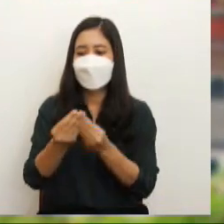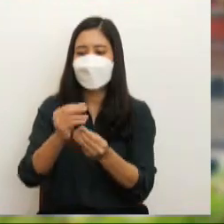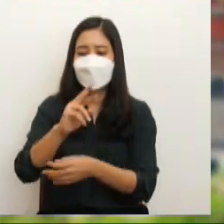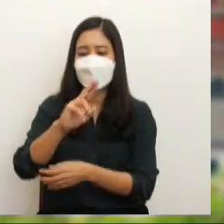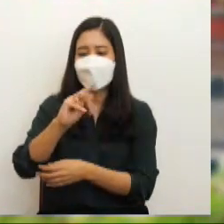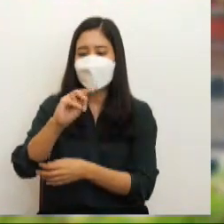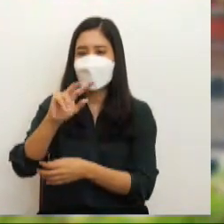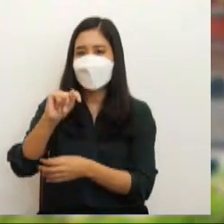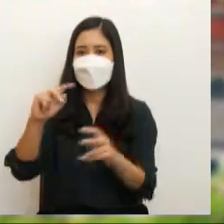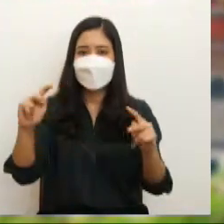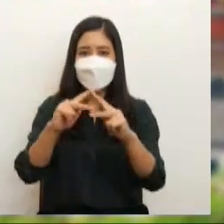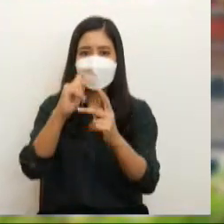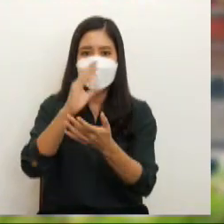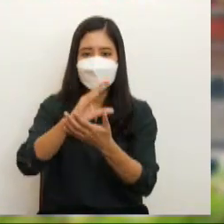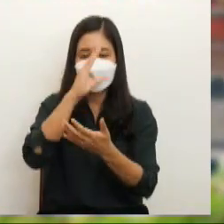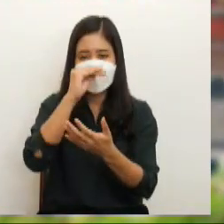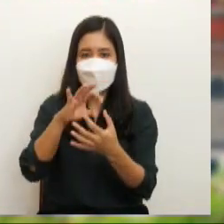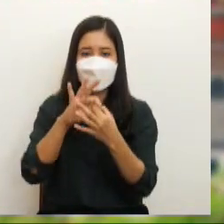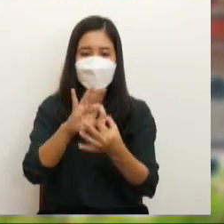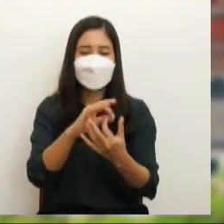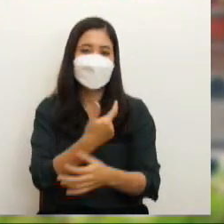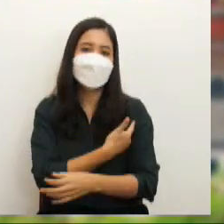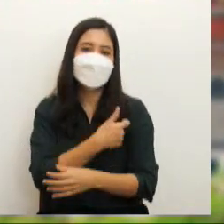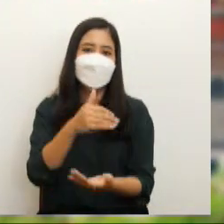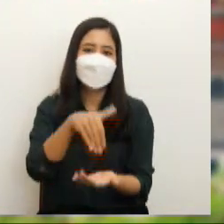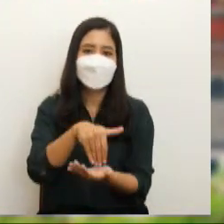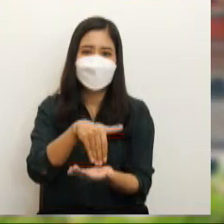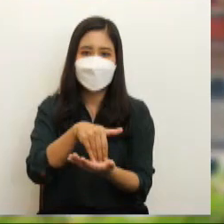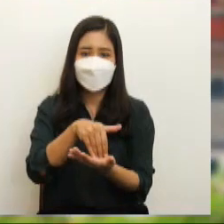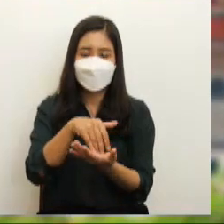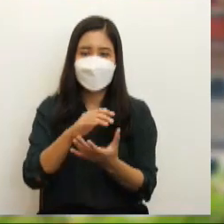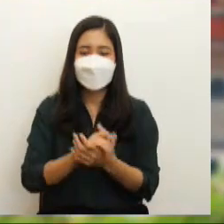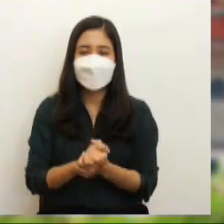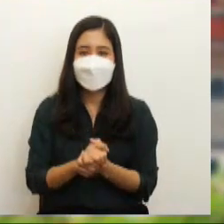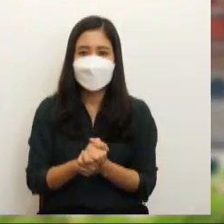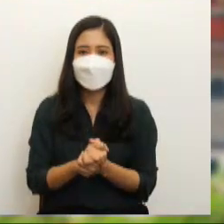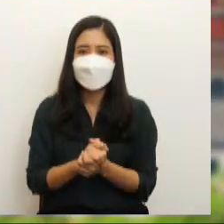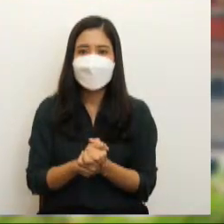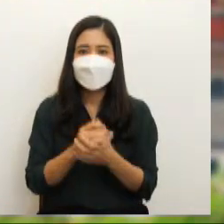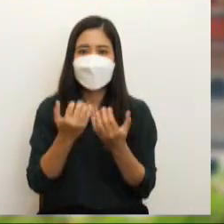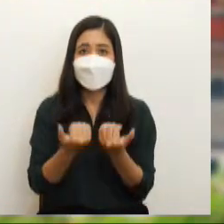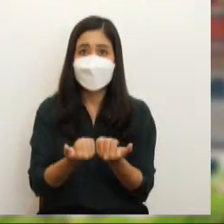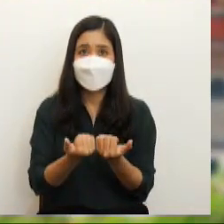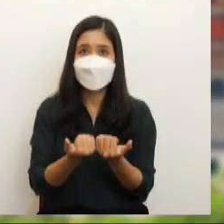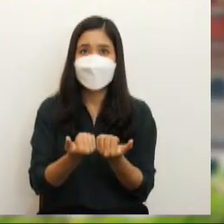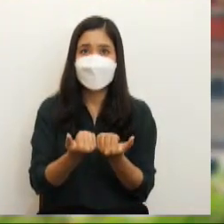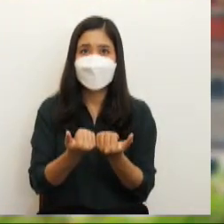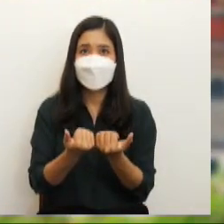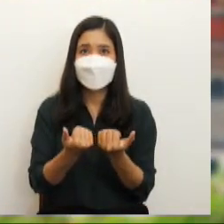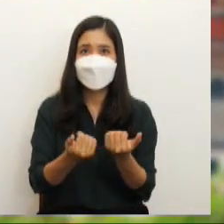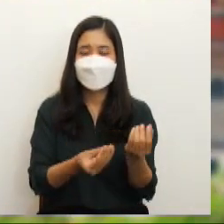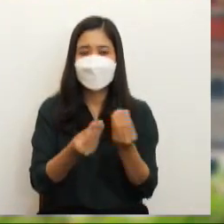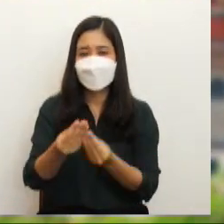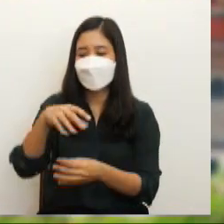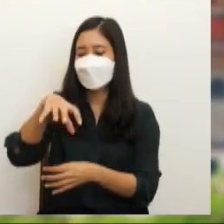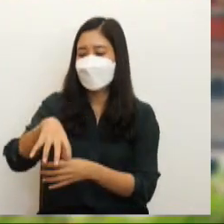การปัญหาบางเรื่องในบางจุดนะครับคำถามต่อมาคือว่าเสร็จแล้วเนี่ยเราจะติดต่อกับศูนย์ของสบค